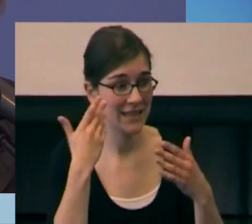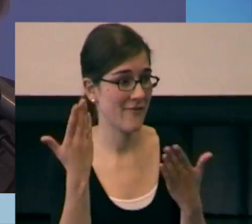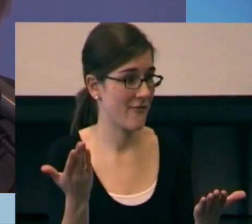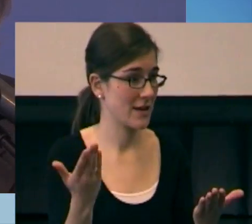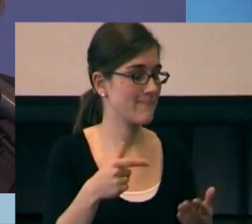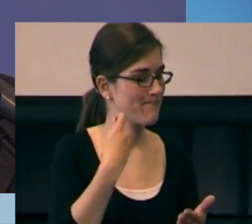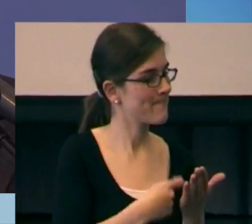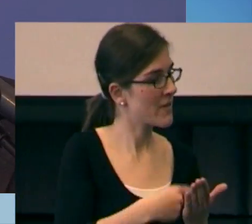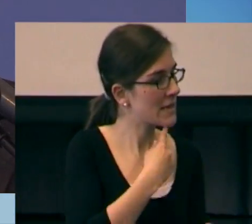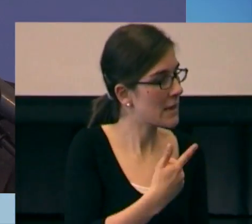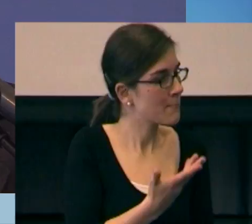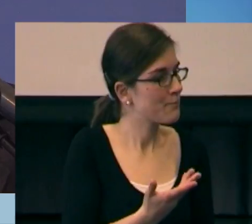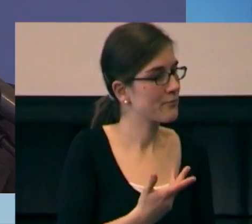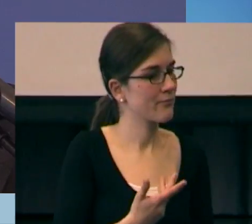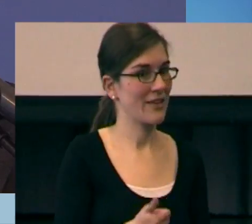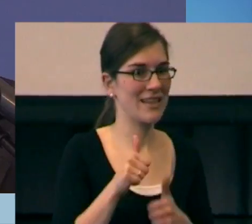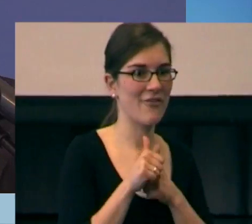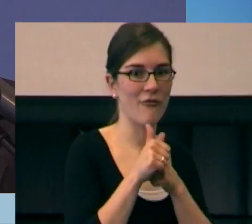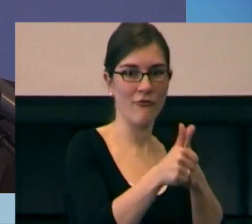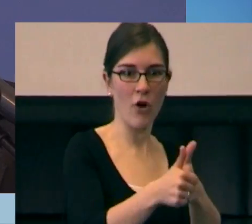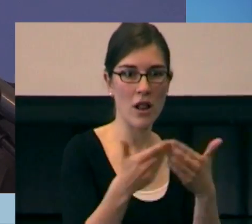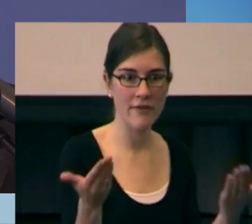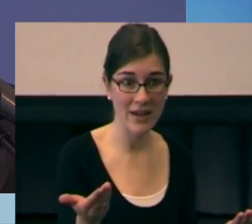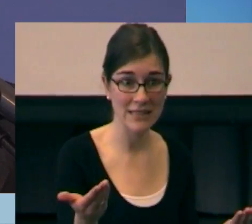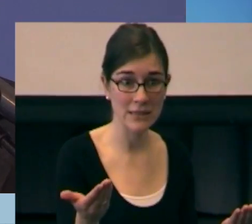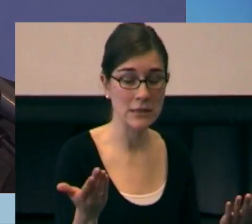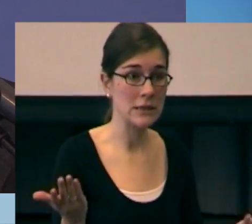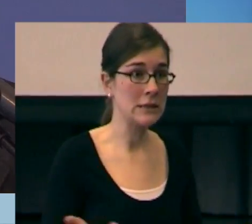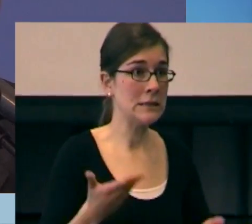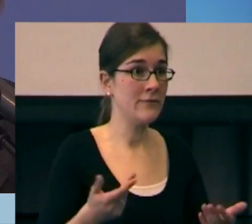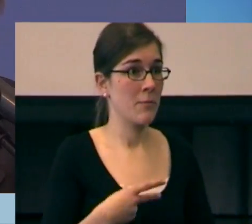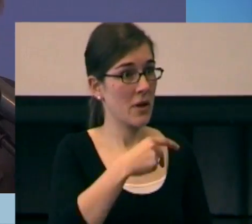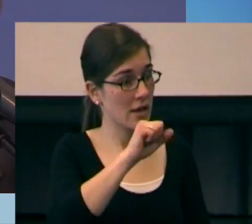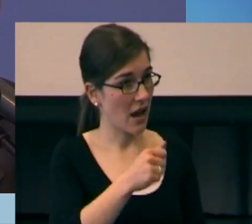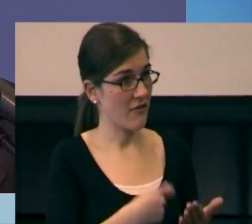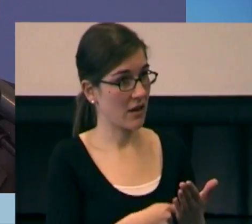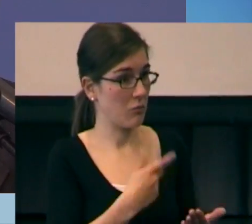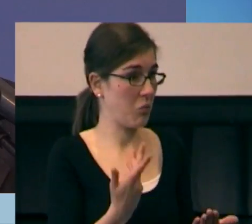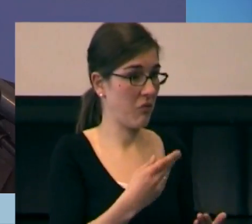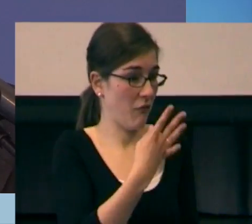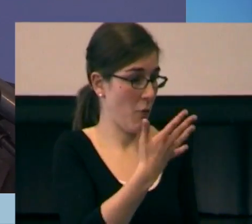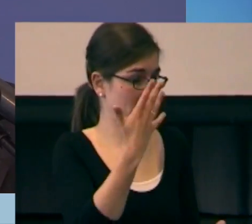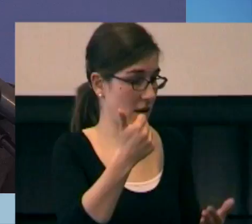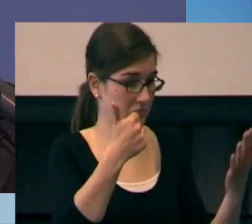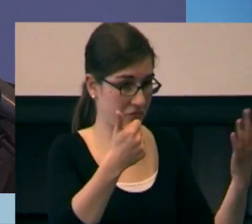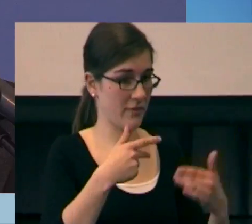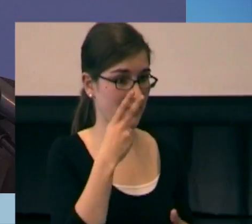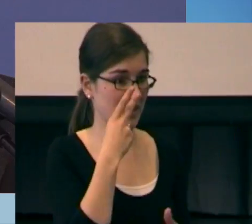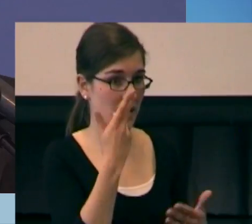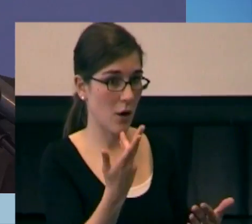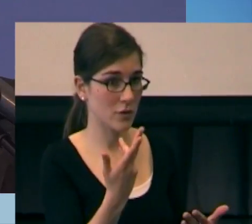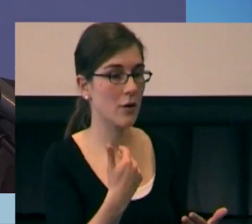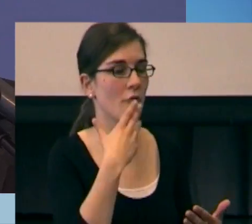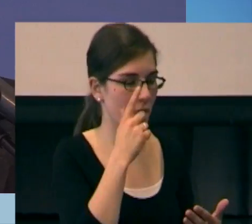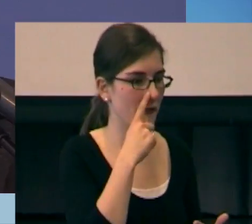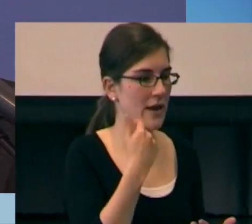solchen Werten auch sagen, was hat das für Konsequenzen? Hat es Konsequenzen? Und wenn wir einen PSA-Wert haben, dann wollen wir dem Patienten ja auch sagen,